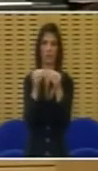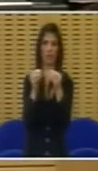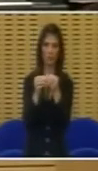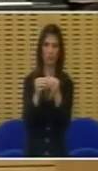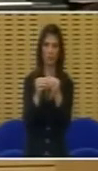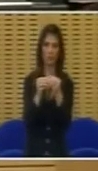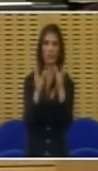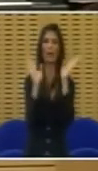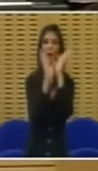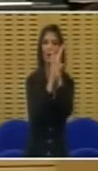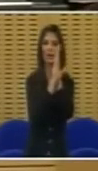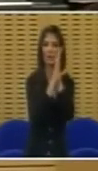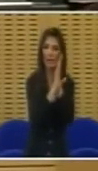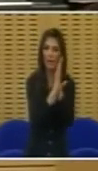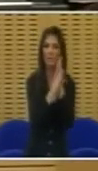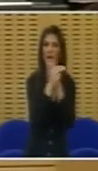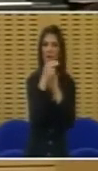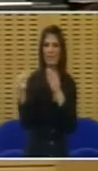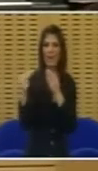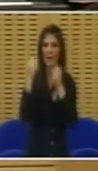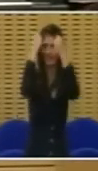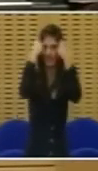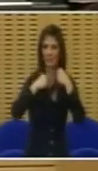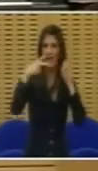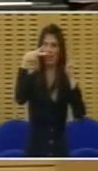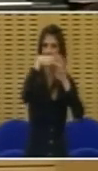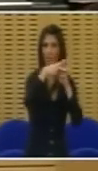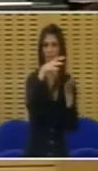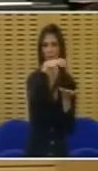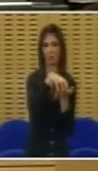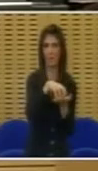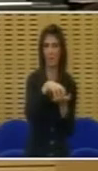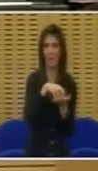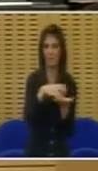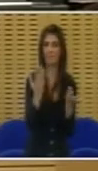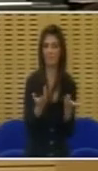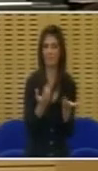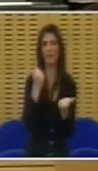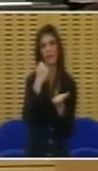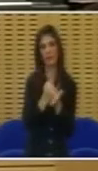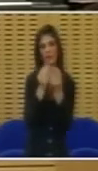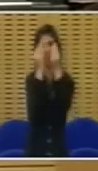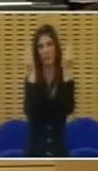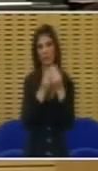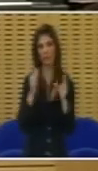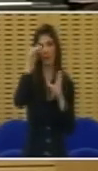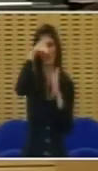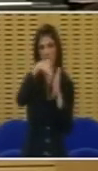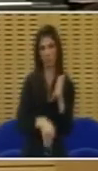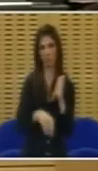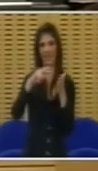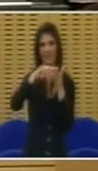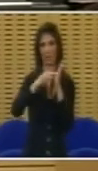τις τεράστιες μαύρες τρύπες του τραπεζικού τομέα που οδήγησαν σε κατάρρευση την οικονομία. Οι